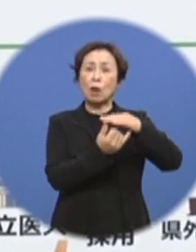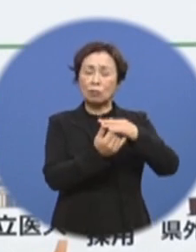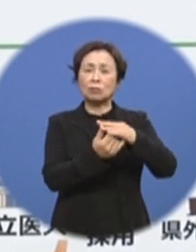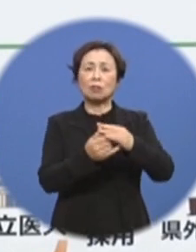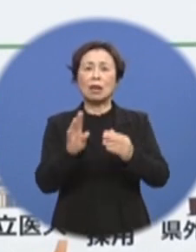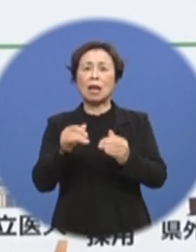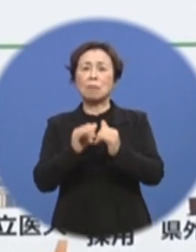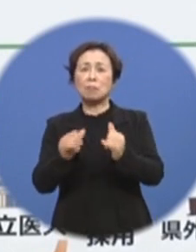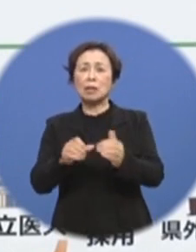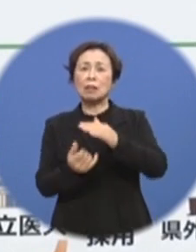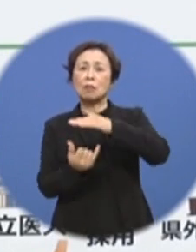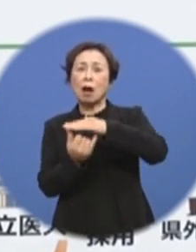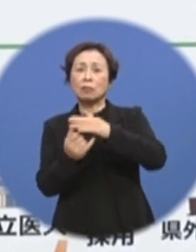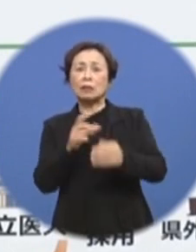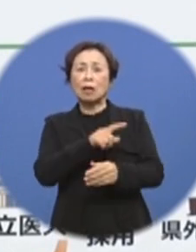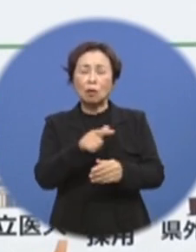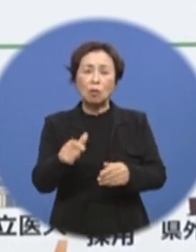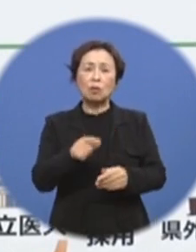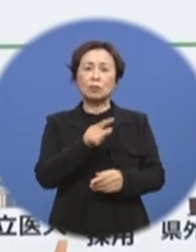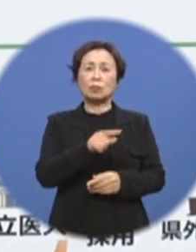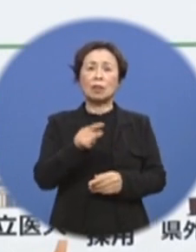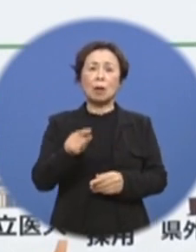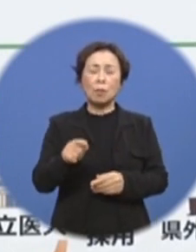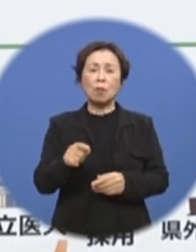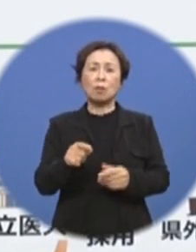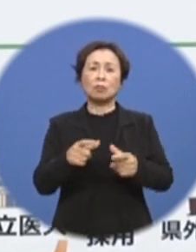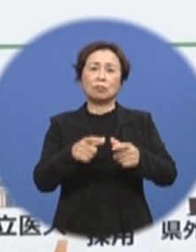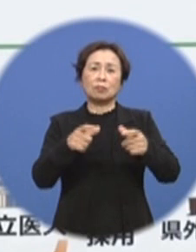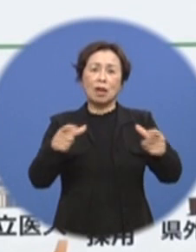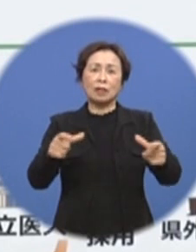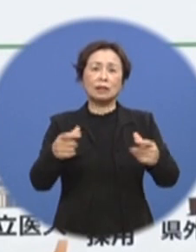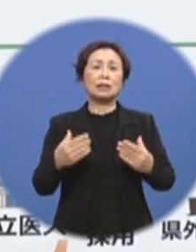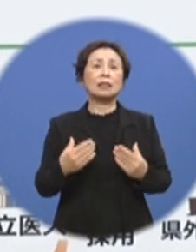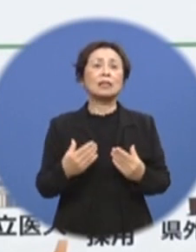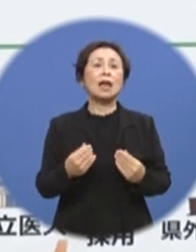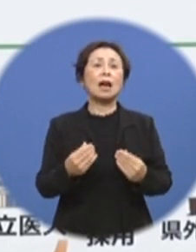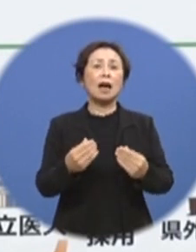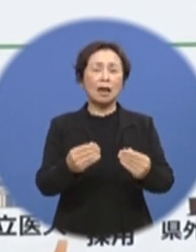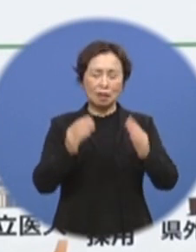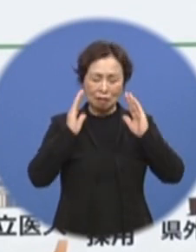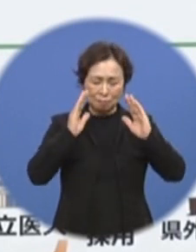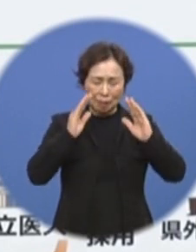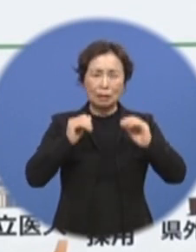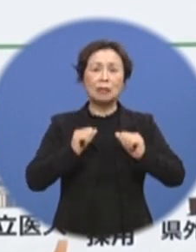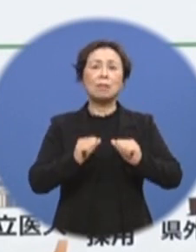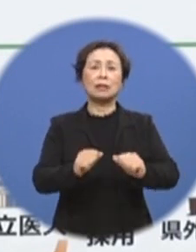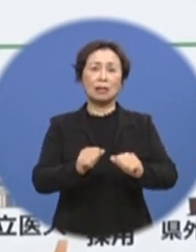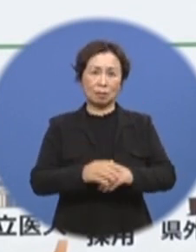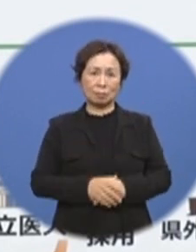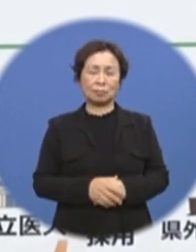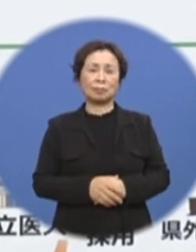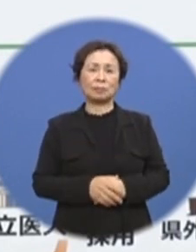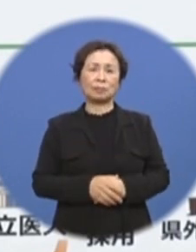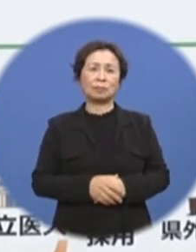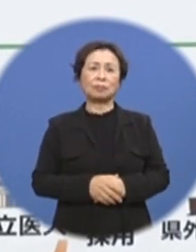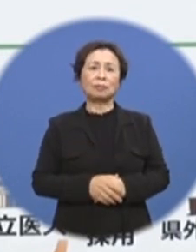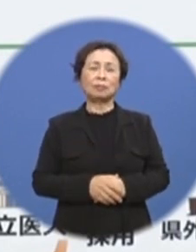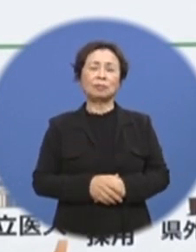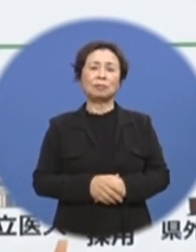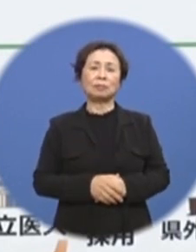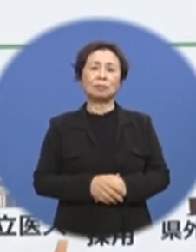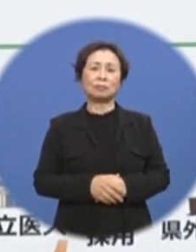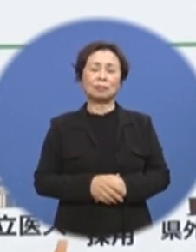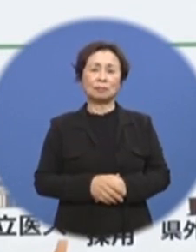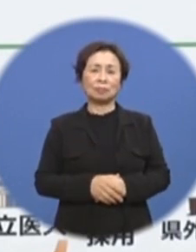以来だけじゃないんですけどあのそういう事をですねまあずいぶん一生懸命やってきましたでうまくいっ